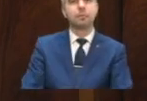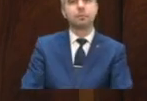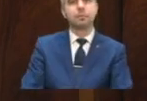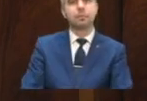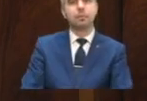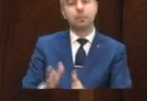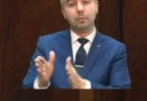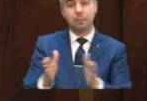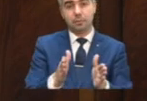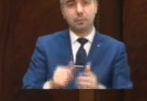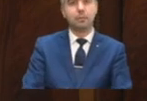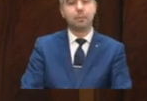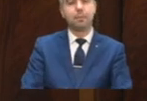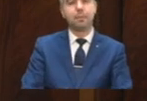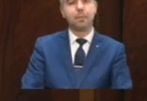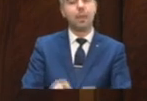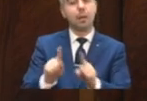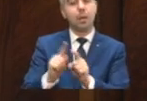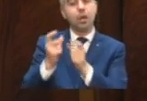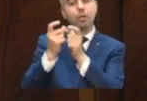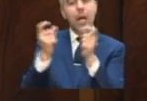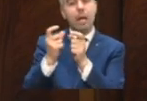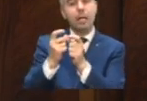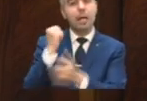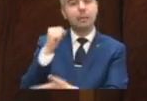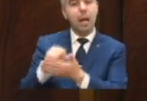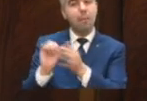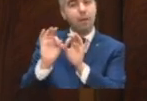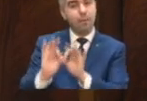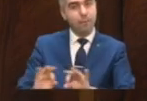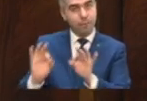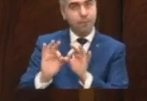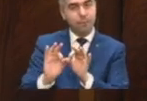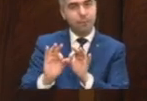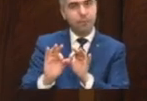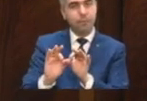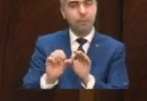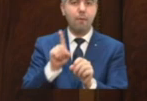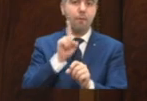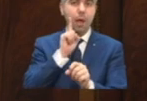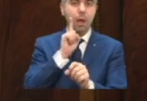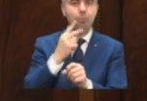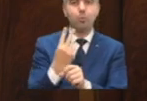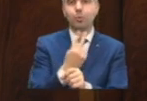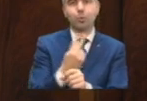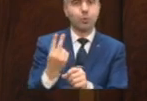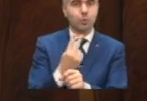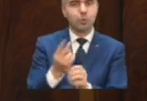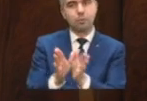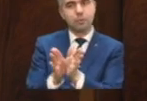القطاع غير المنظم، طبعا القطاع غير المنظم كيف قالت السيده النائبه فيه جوج ديال